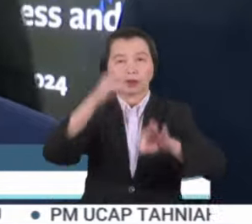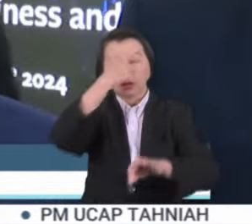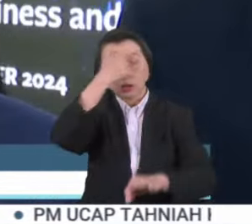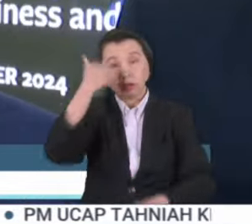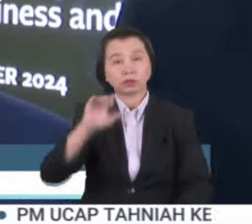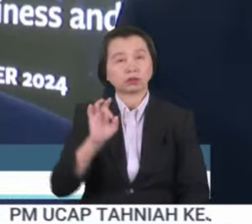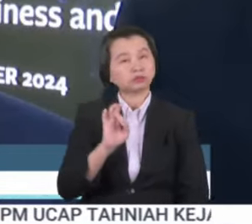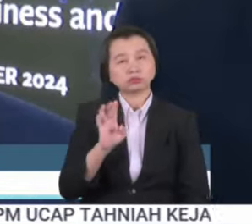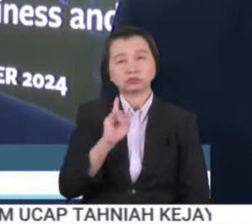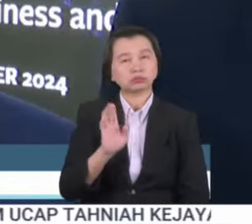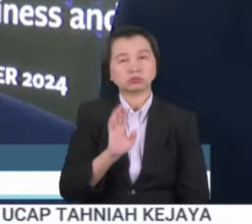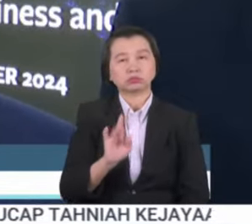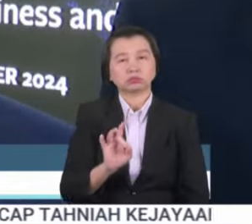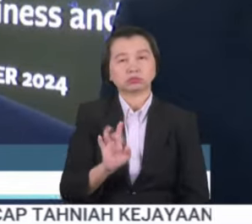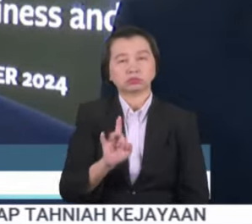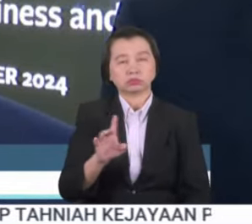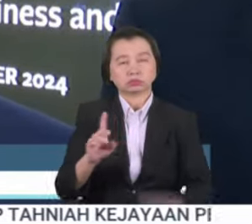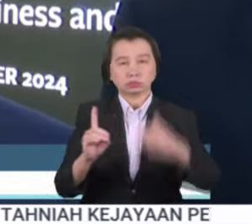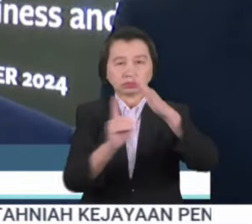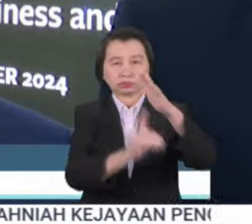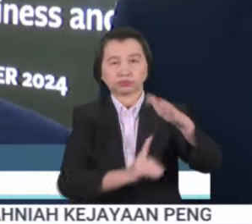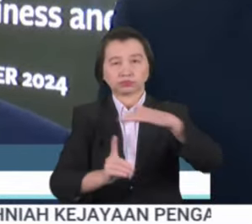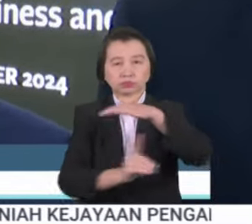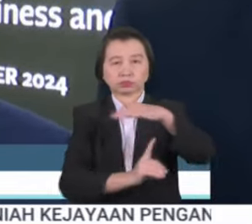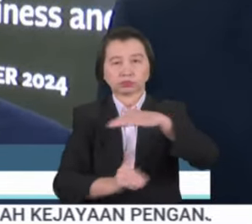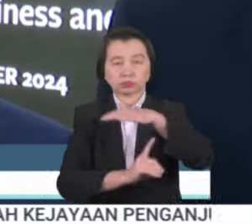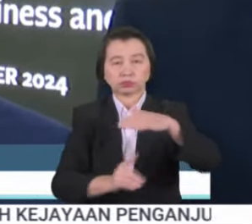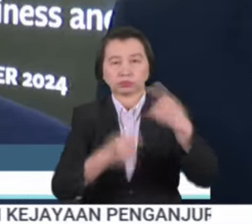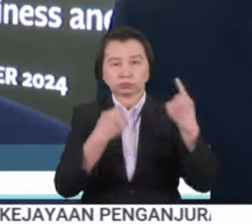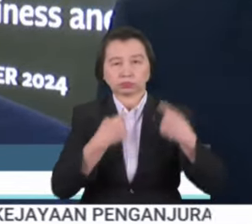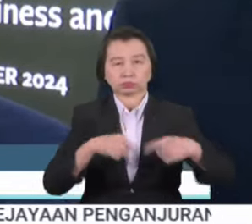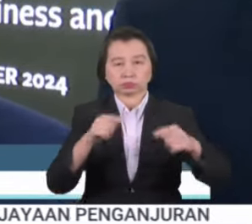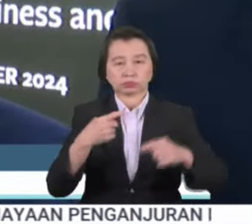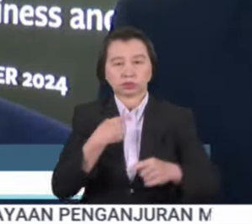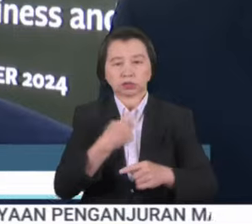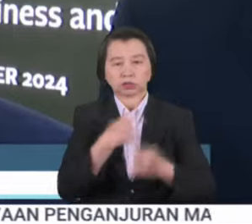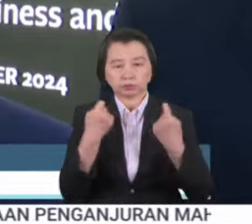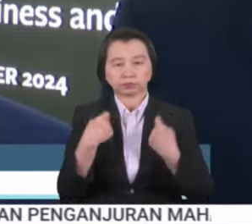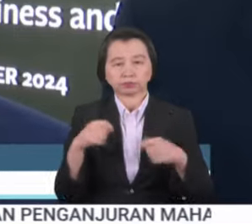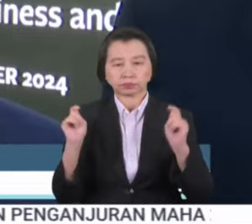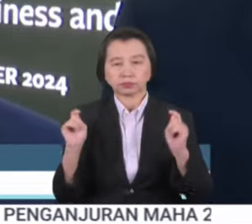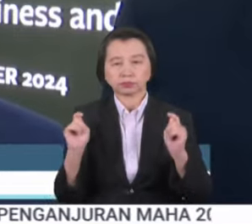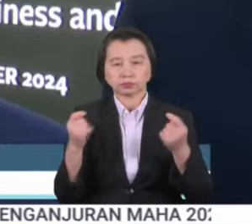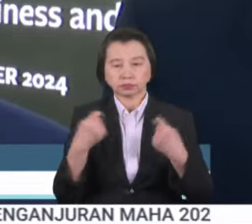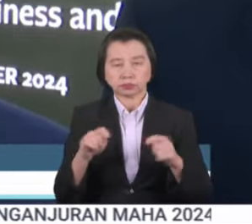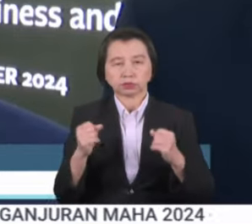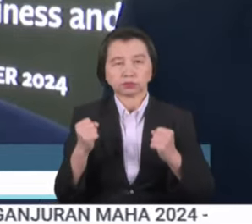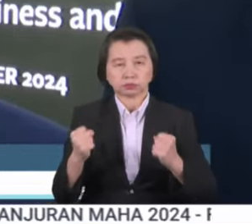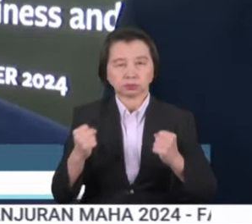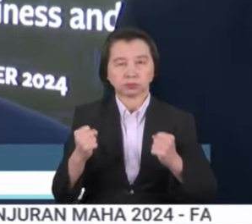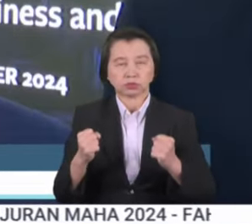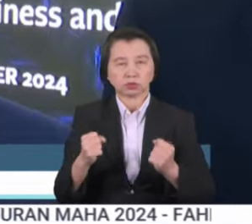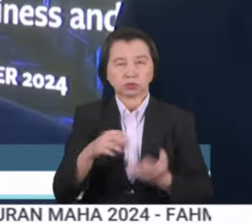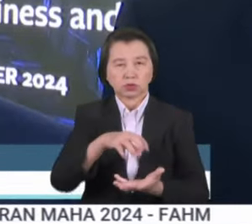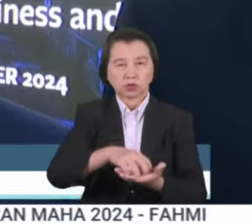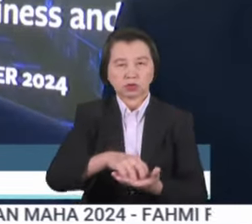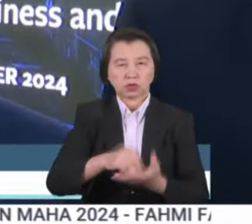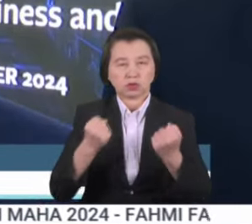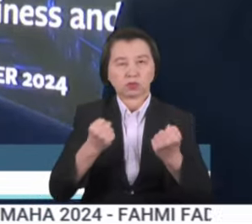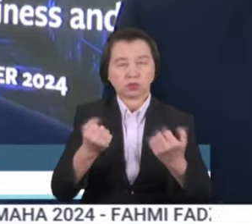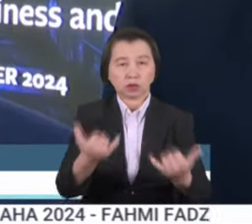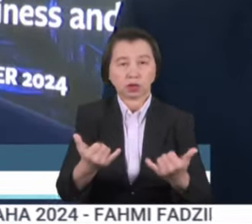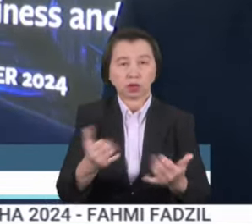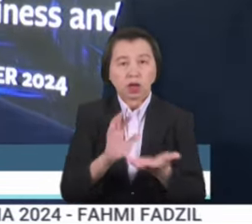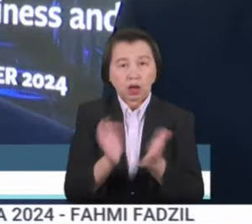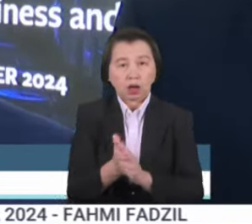satu dasar yang sedang kami cuba mantapkan sekarang ialah bagaimana